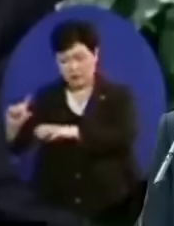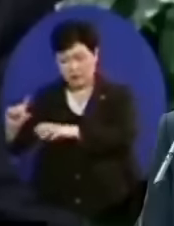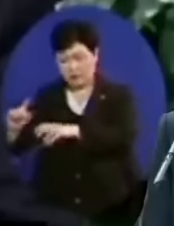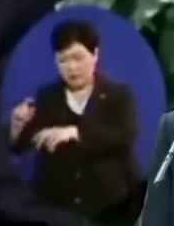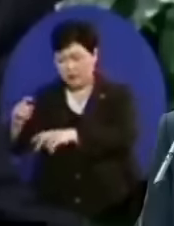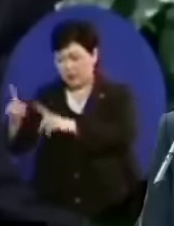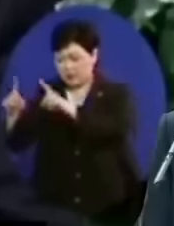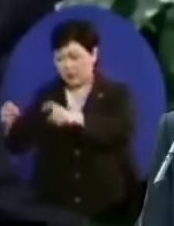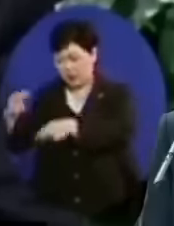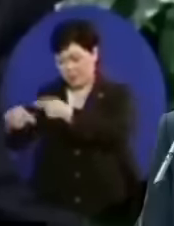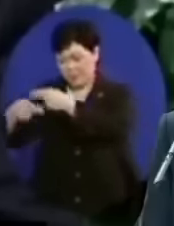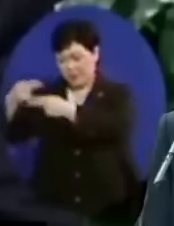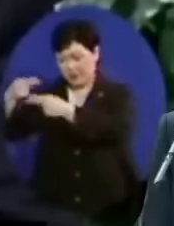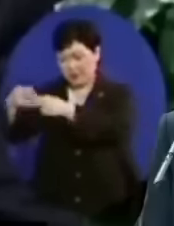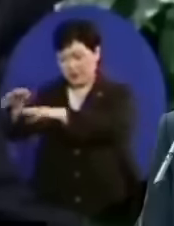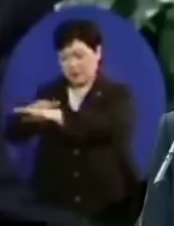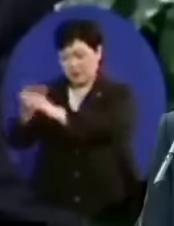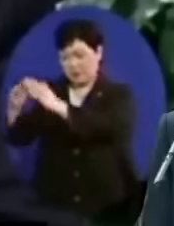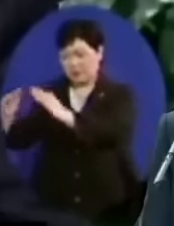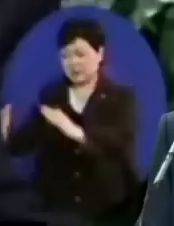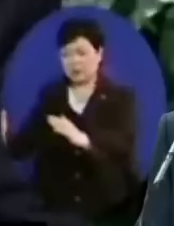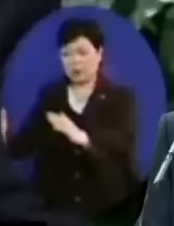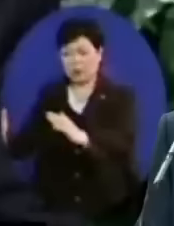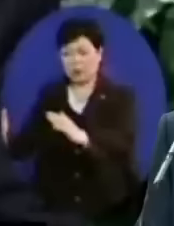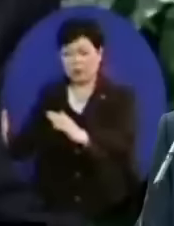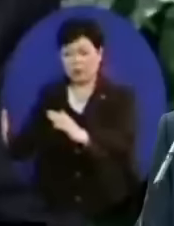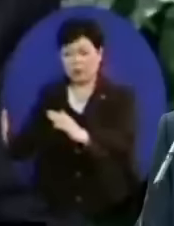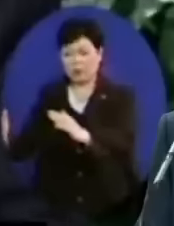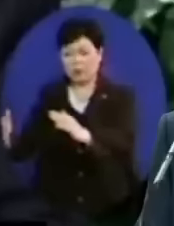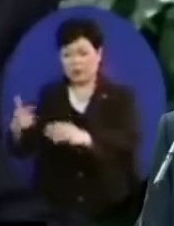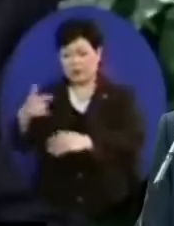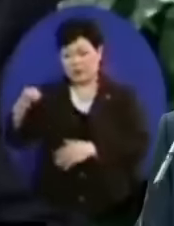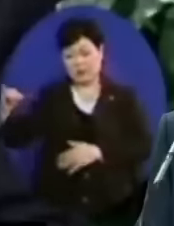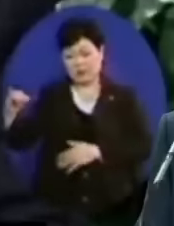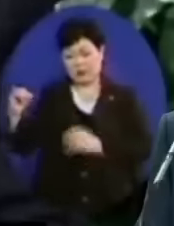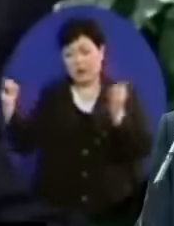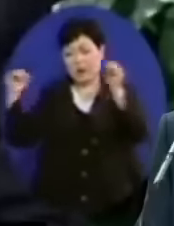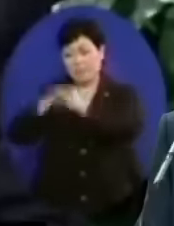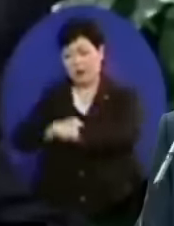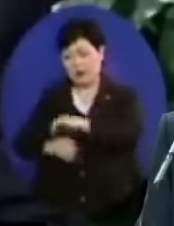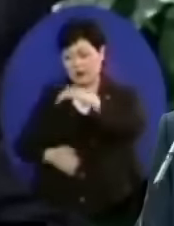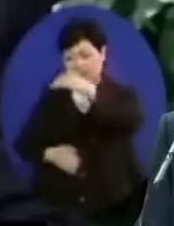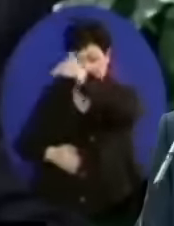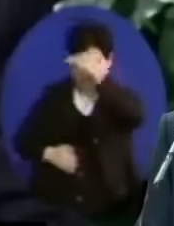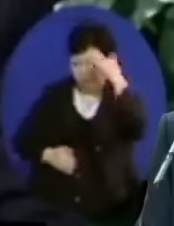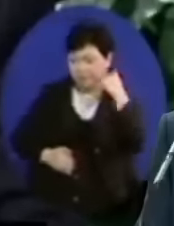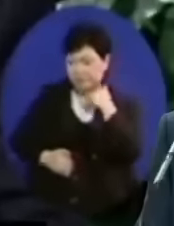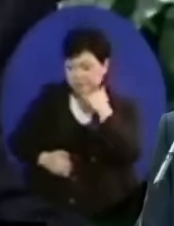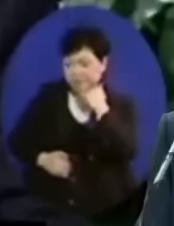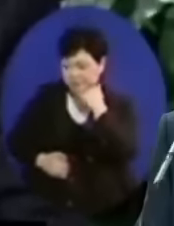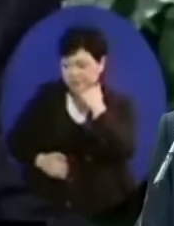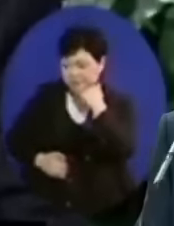곳에 천막을 치고 니느웨가 망하는 것 구경하려고 기다립니다.